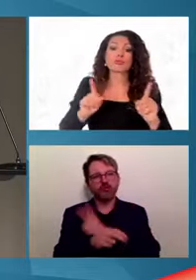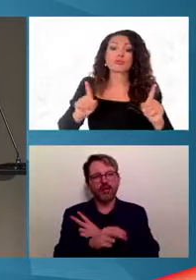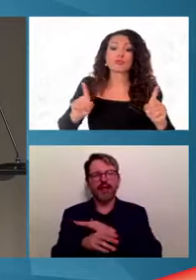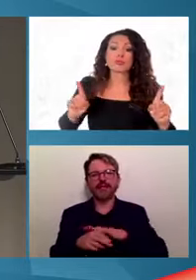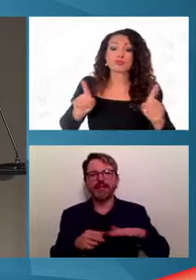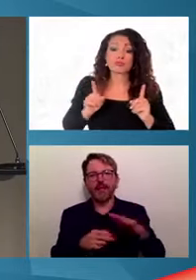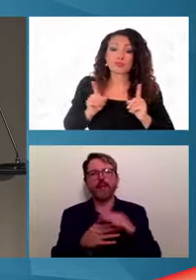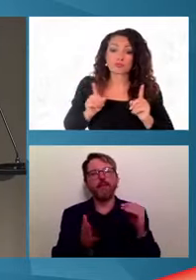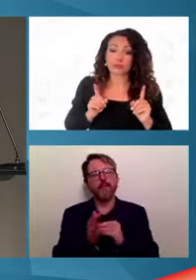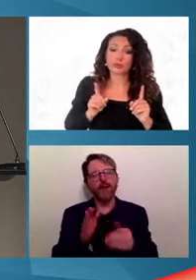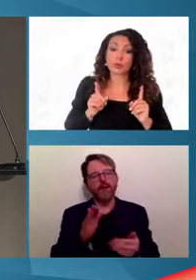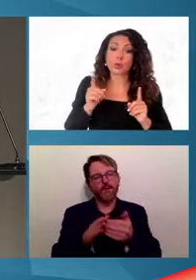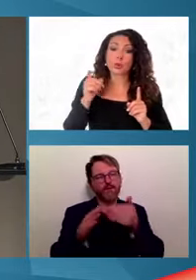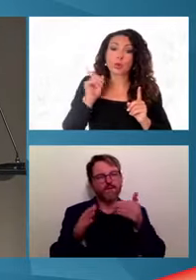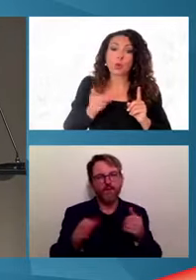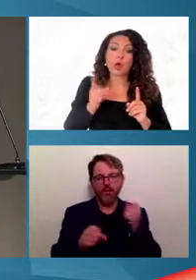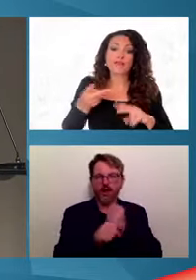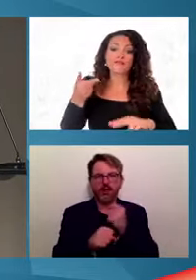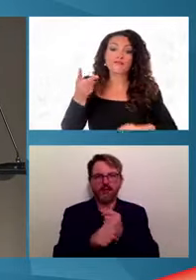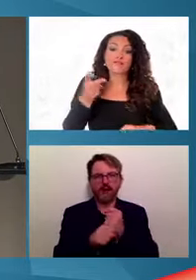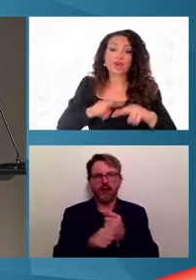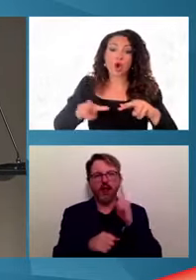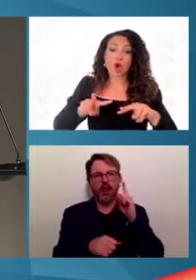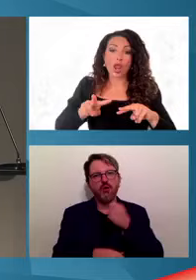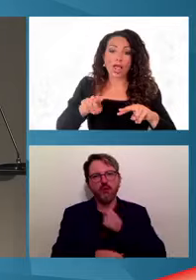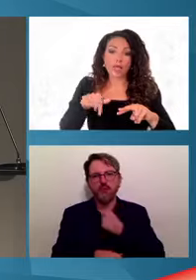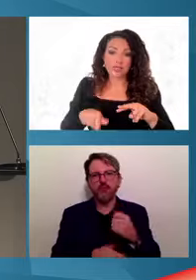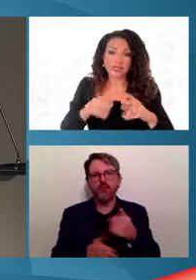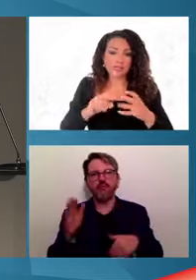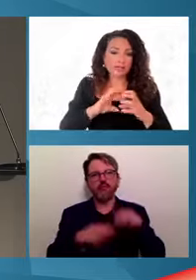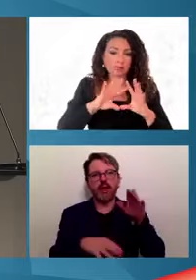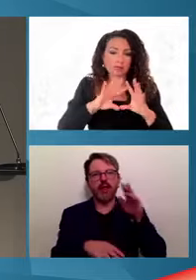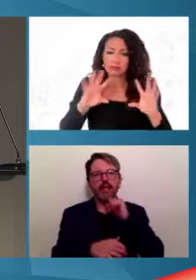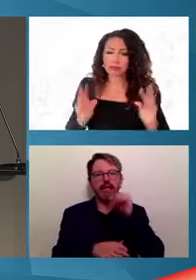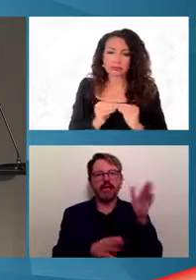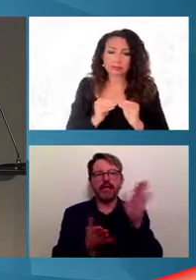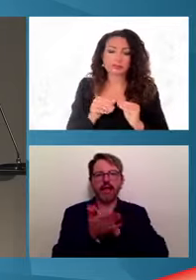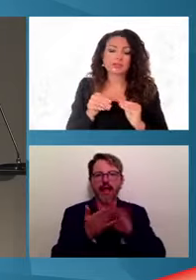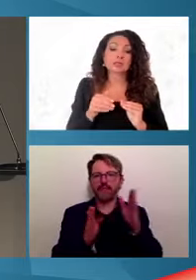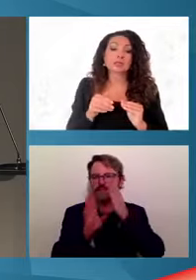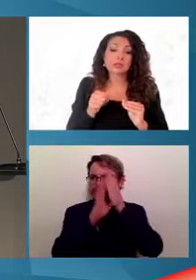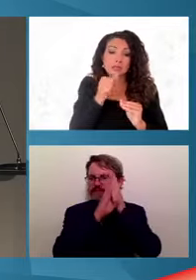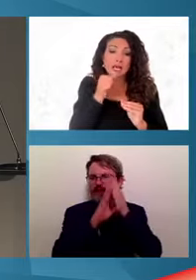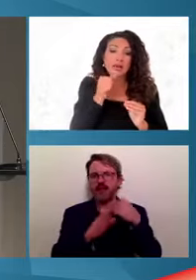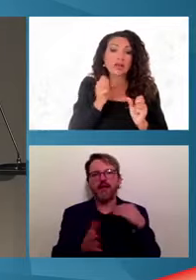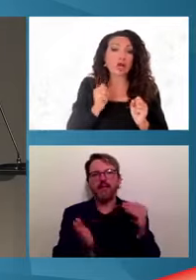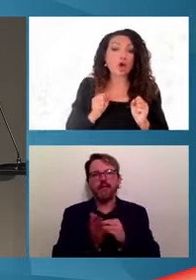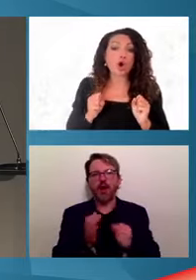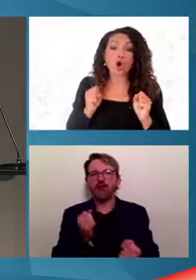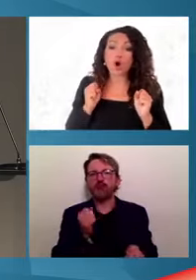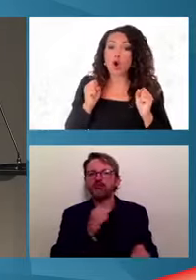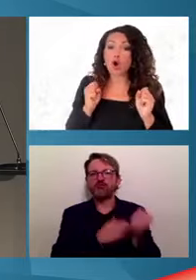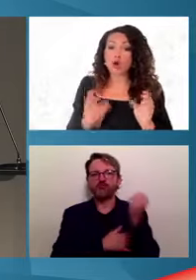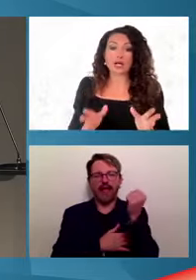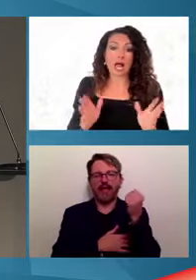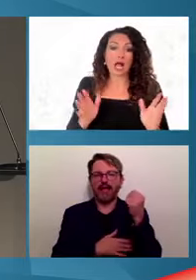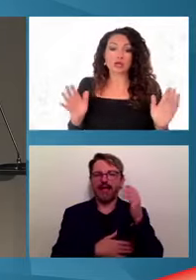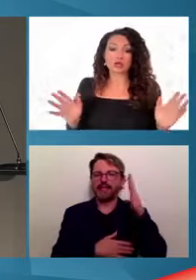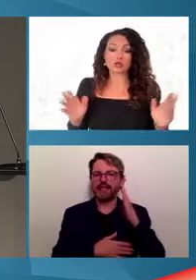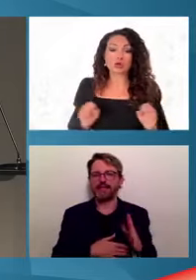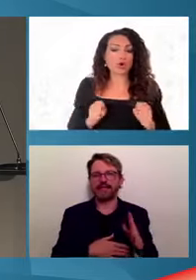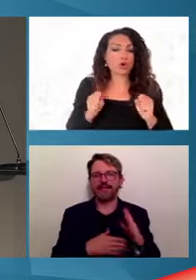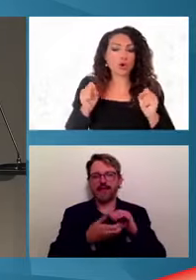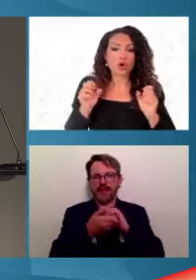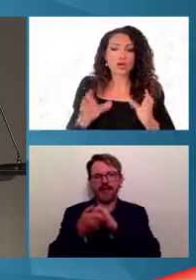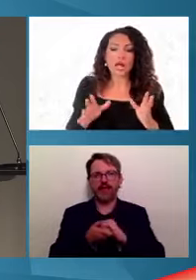Prävention und Mut. Mut auch hier hinzuschauen, nicht wegzuschauen, eine starke Zivilgesellschaft, Chancengleichheit, das ist ein ganz